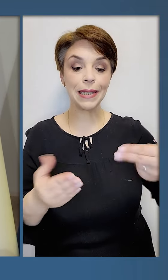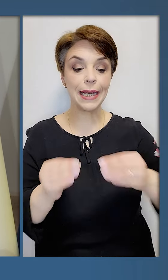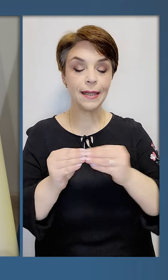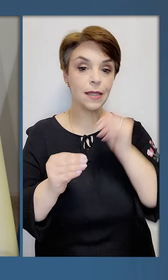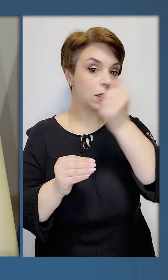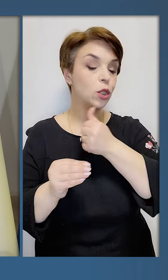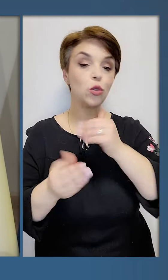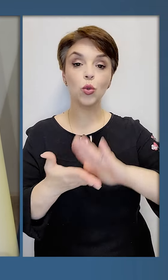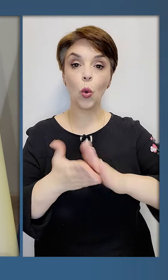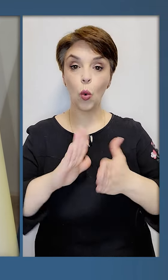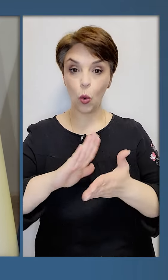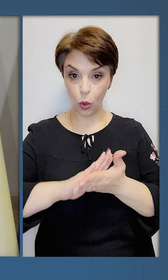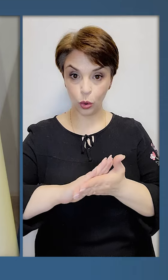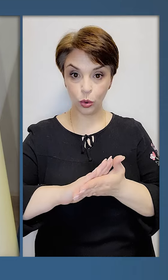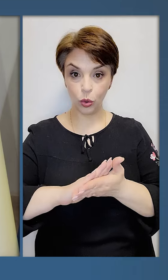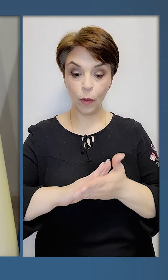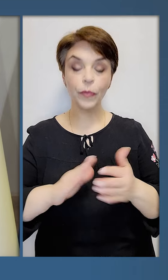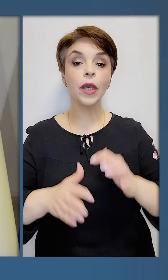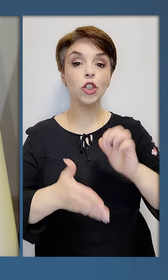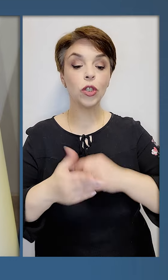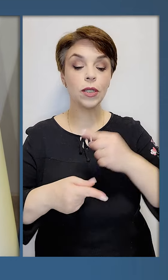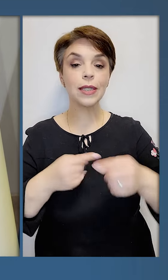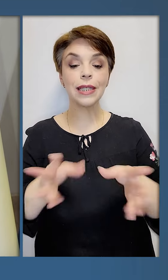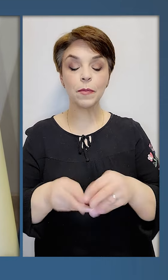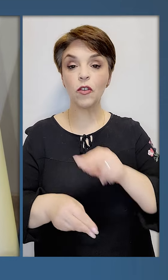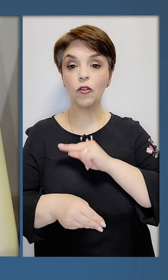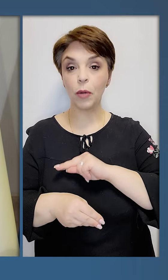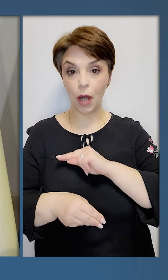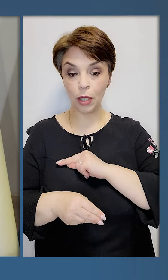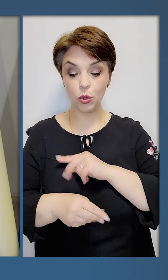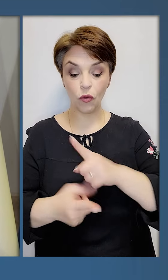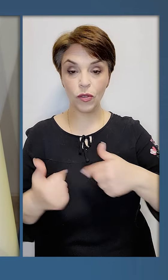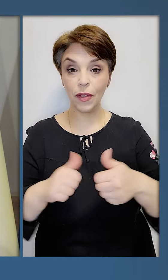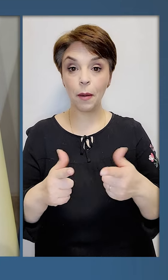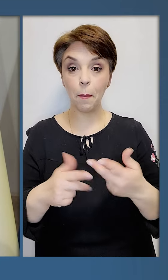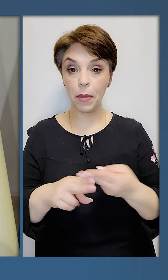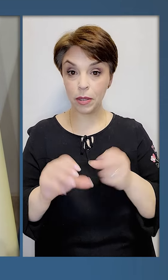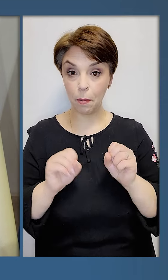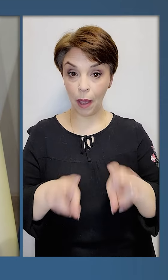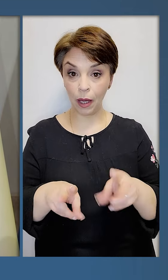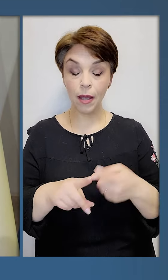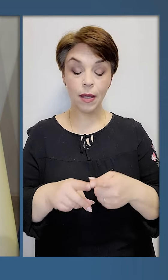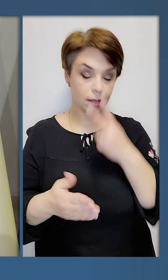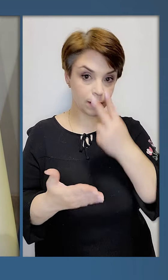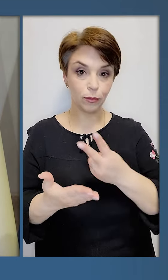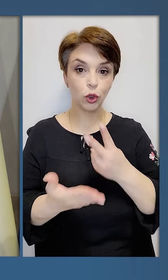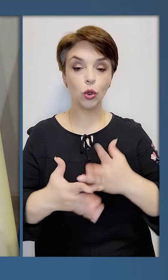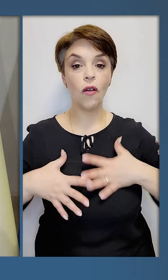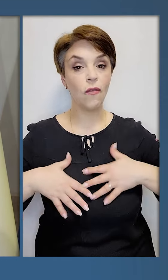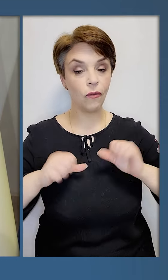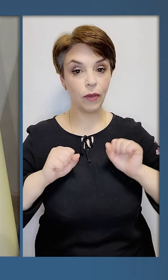підписавши 10-річну угоду щодо співпраці у сфері безпеки. І це показує те, що